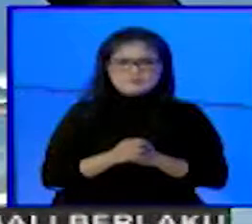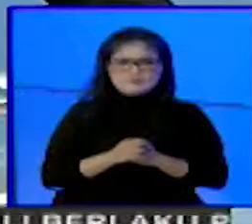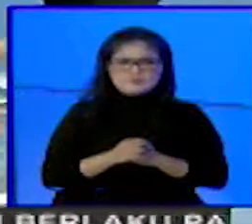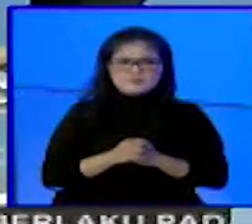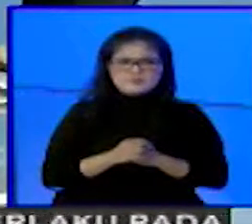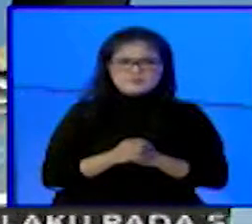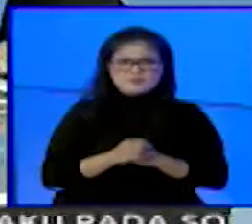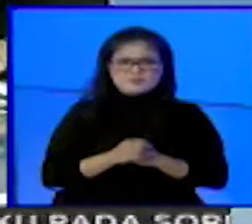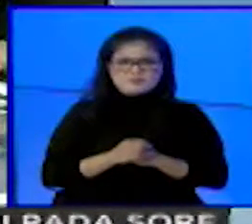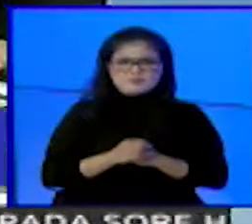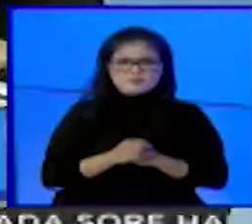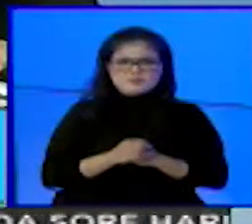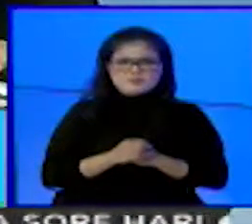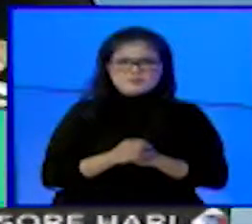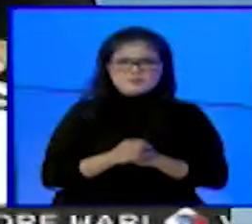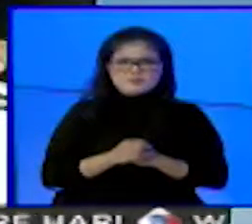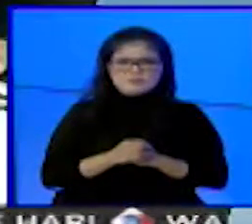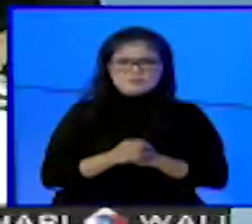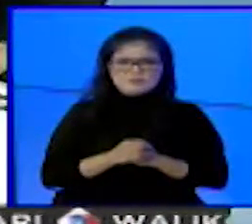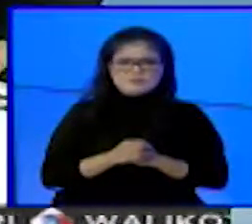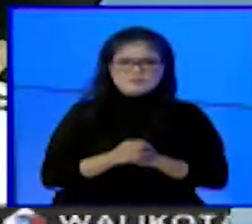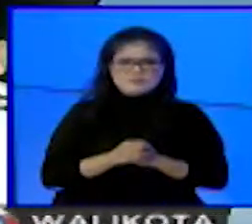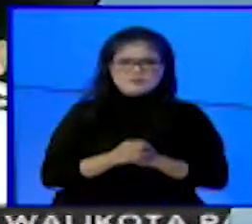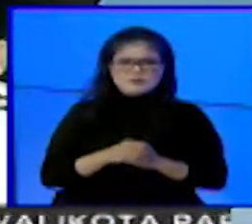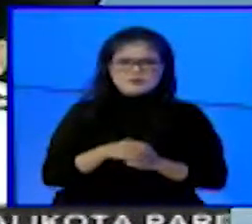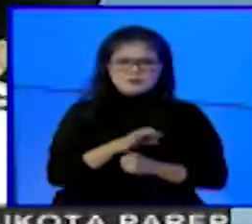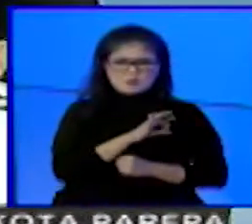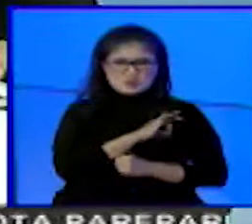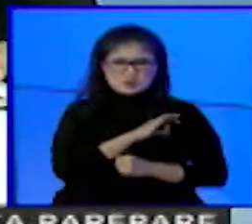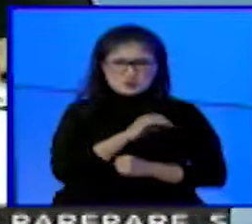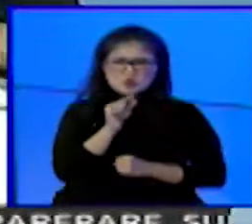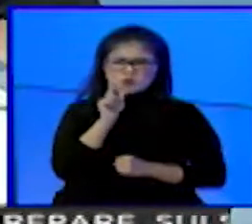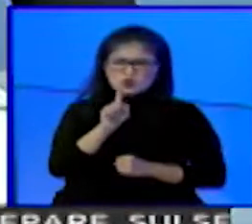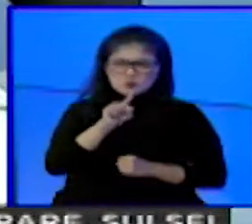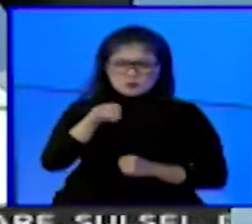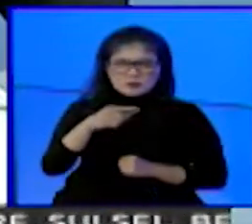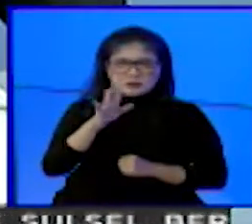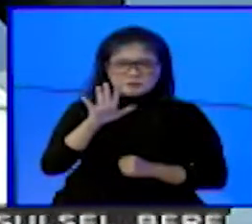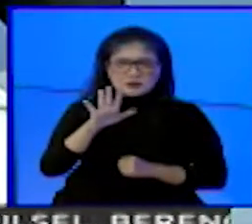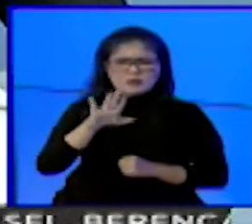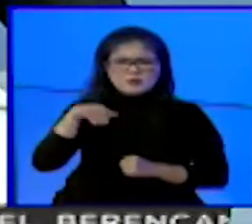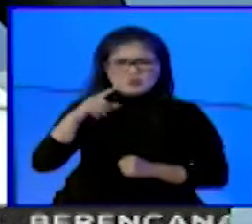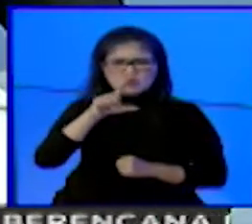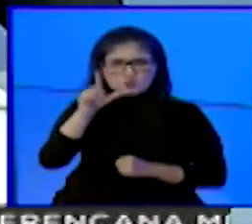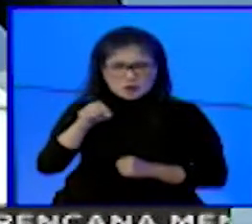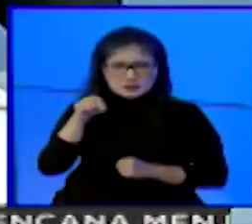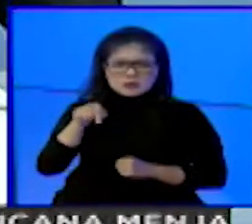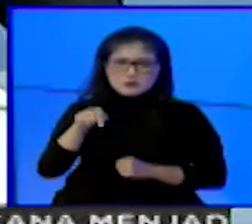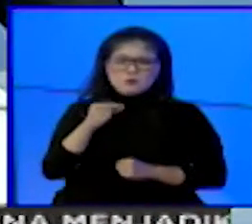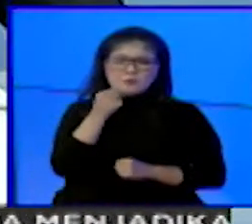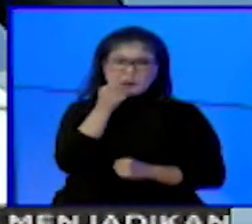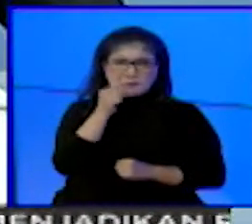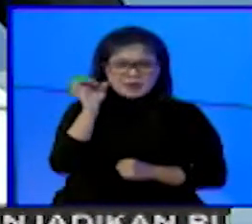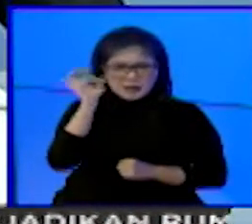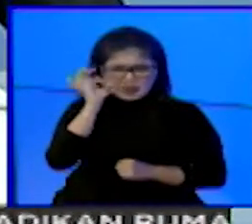Pemirsa, menjabat selama 1 tahun 5 bulan sebagai Presiden ketiga Republik Indonesia, Baharudin Yusuf Habibie berhasil menekan nilai tukar rupiah